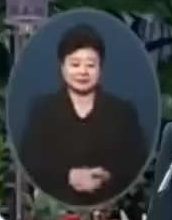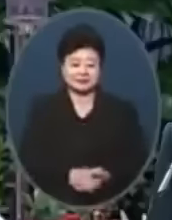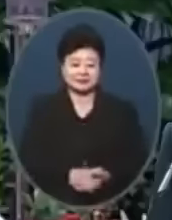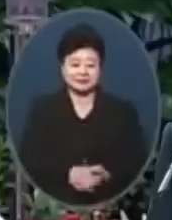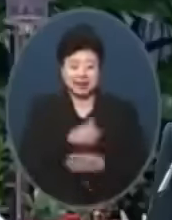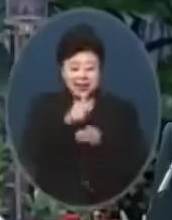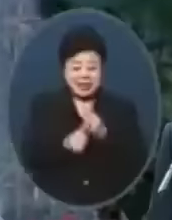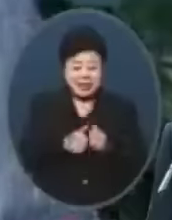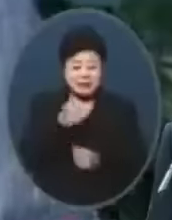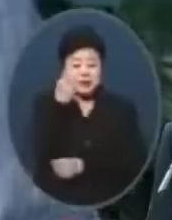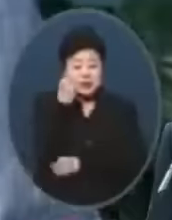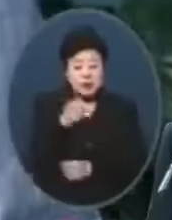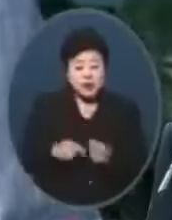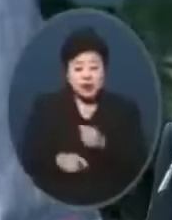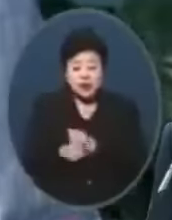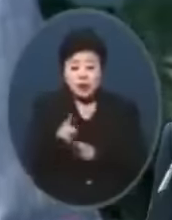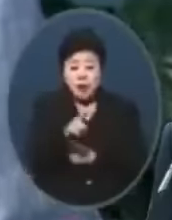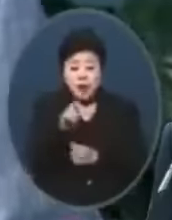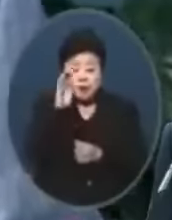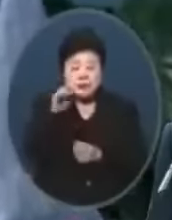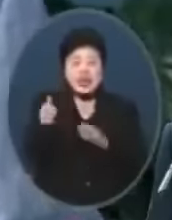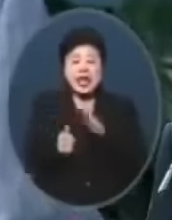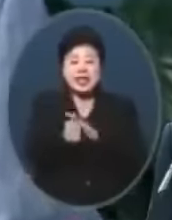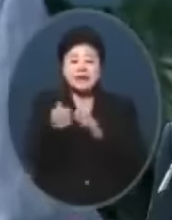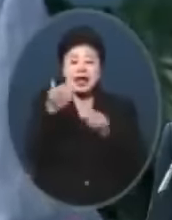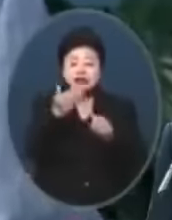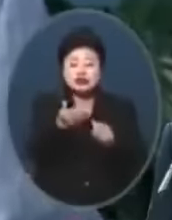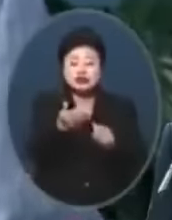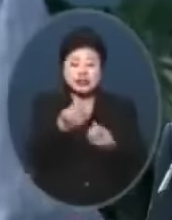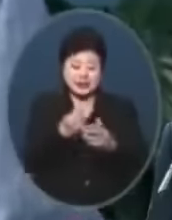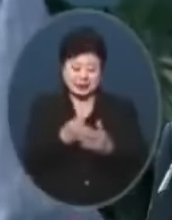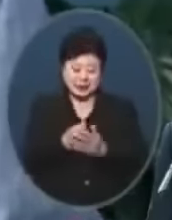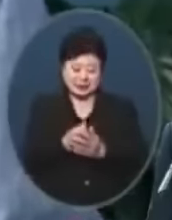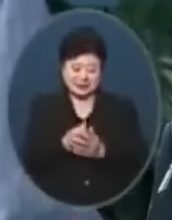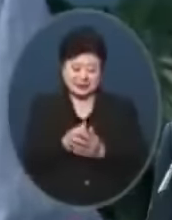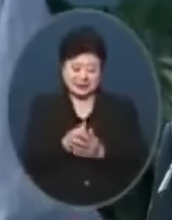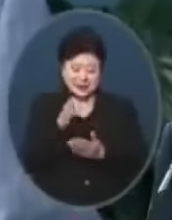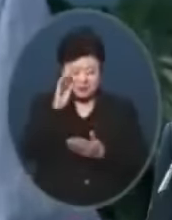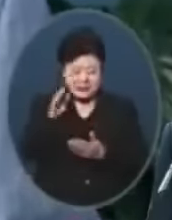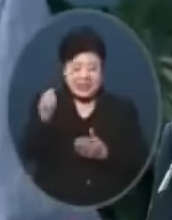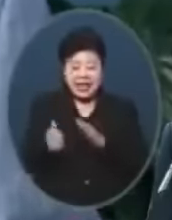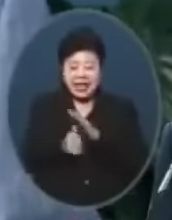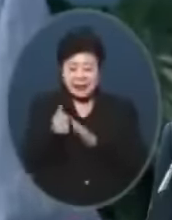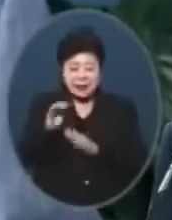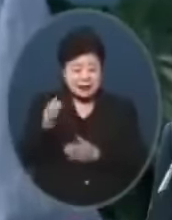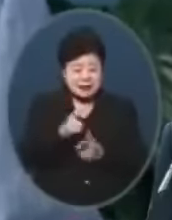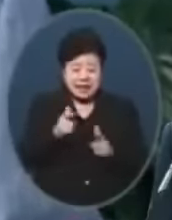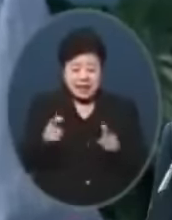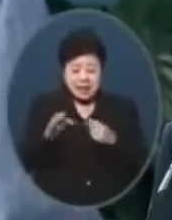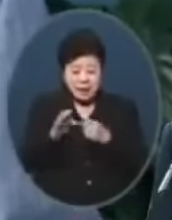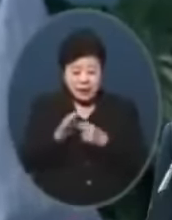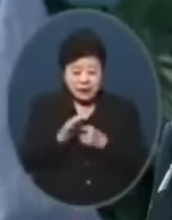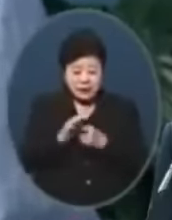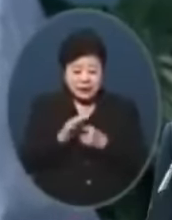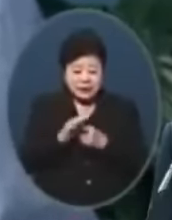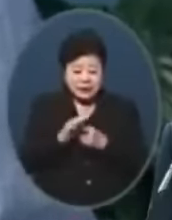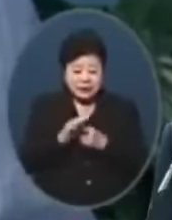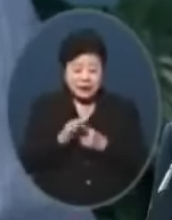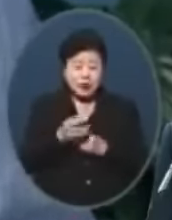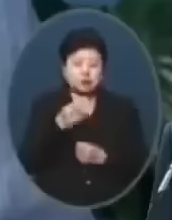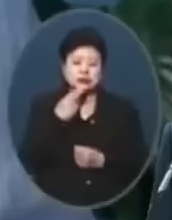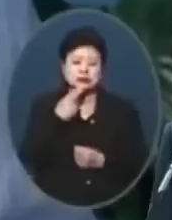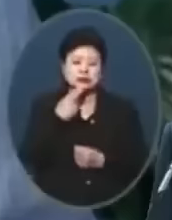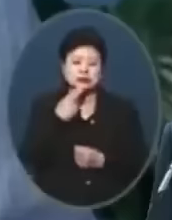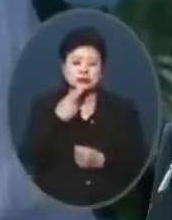그럼 하나님 근본적인 뜻이 우리에게 미래와 희망을 주는 것이기 때문에 미래와 희망이 되지 않은 것은 있을 수가